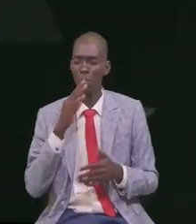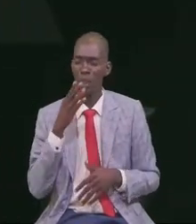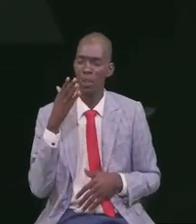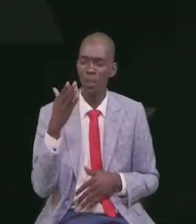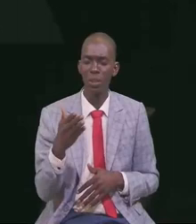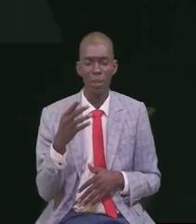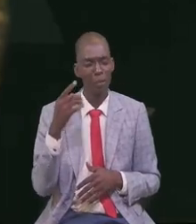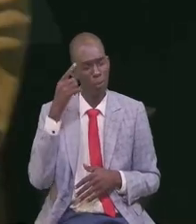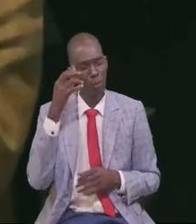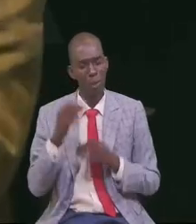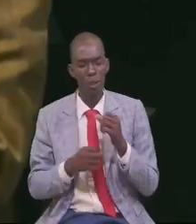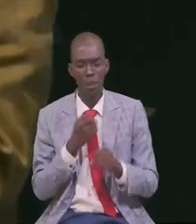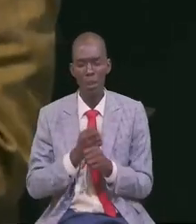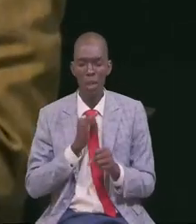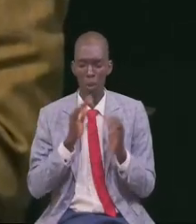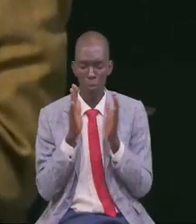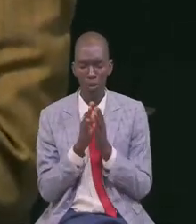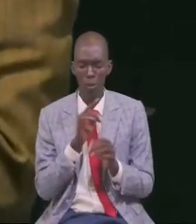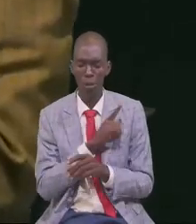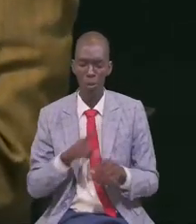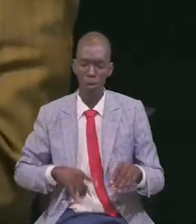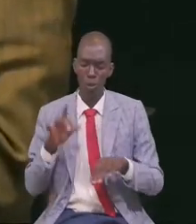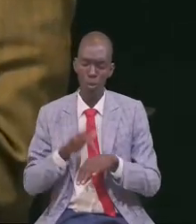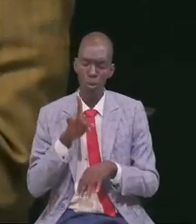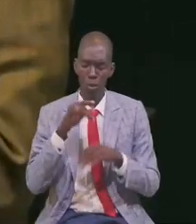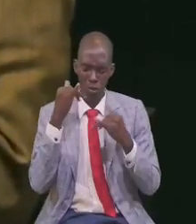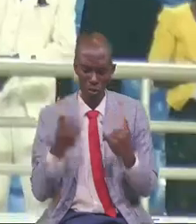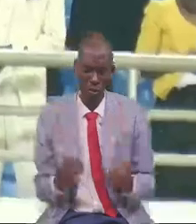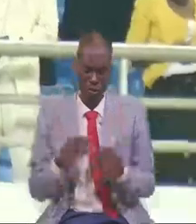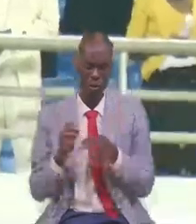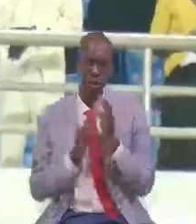te touche maintenant. Sois guéri au nom de Jésus.